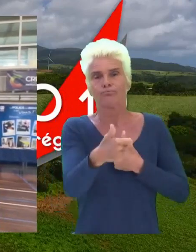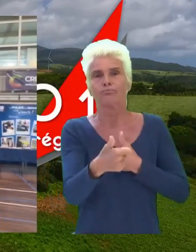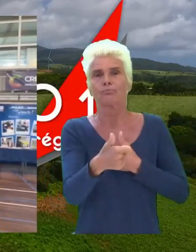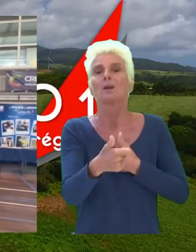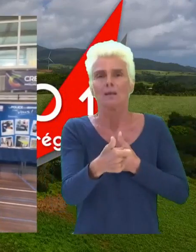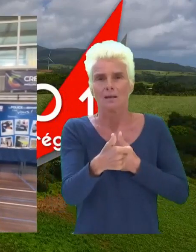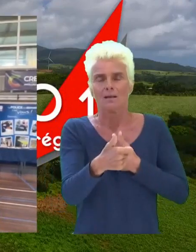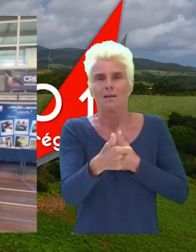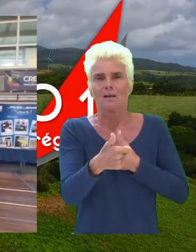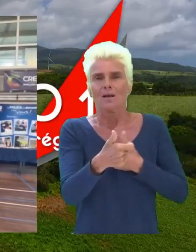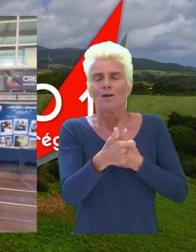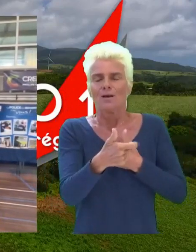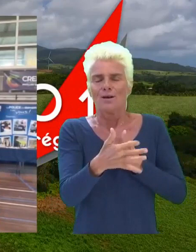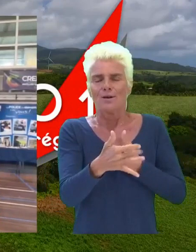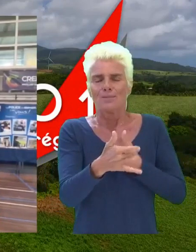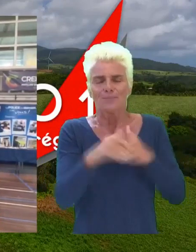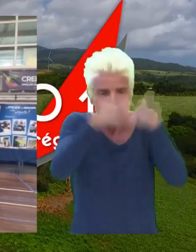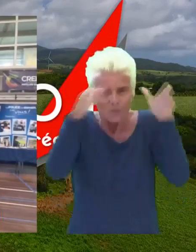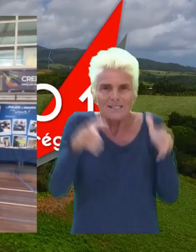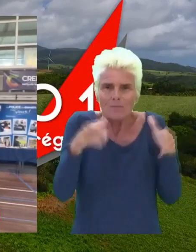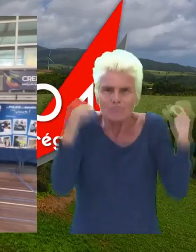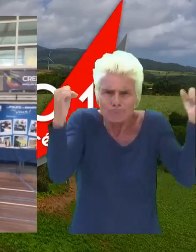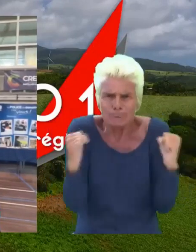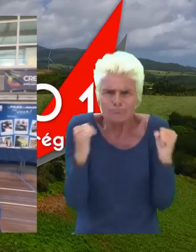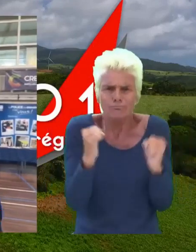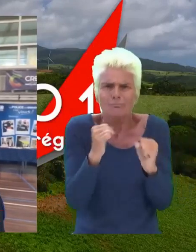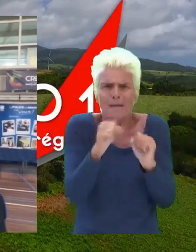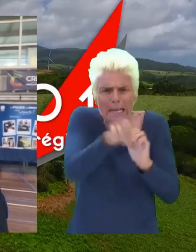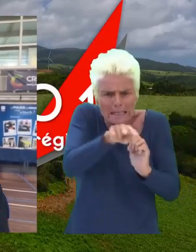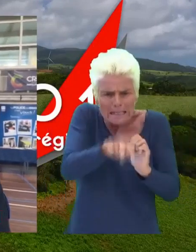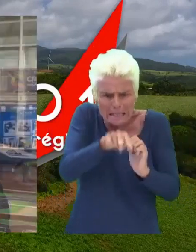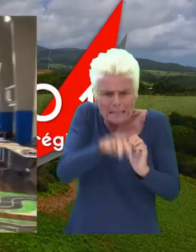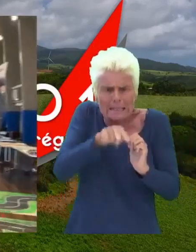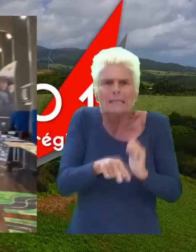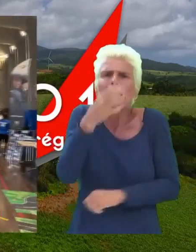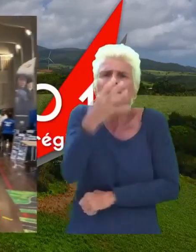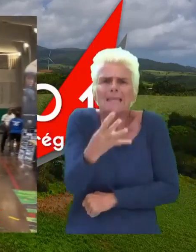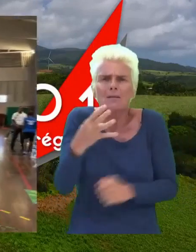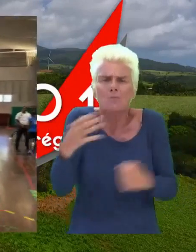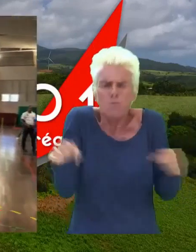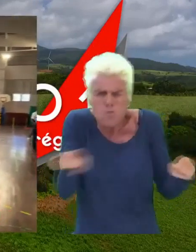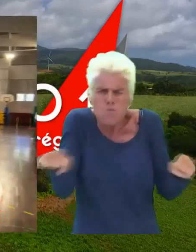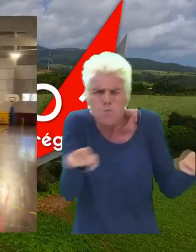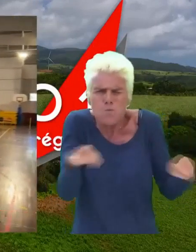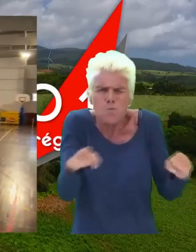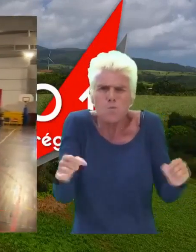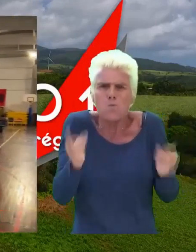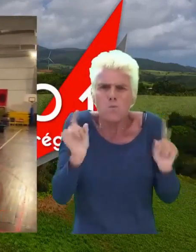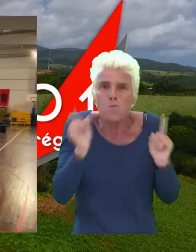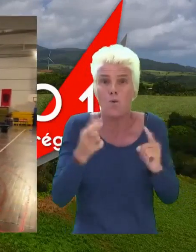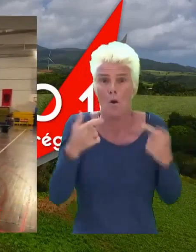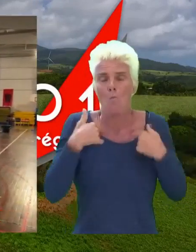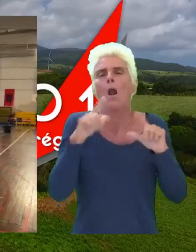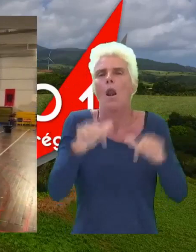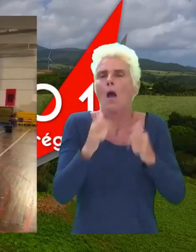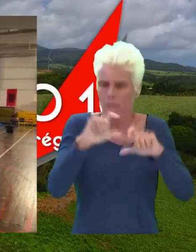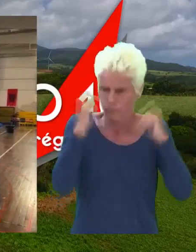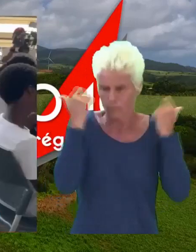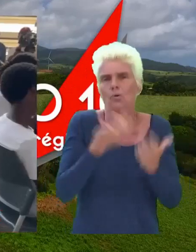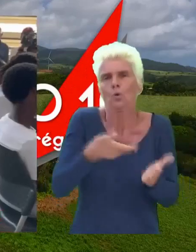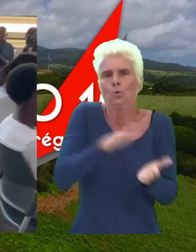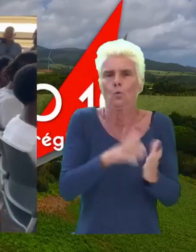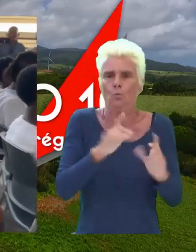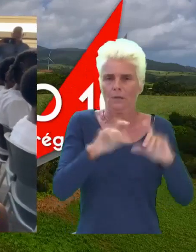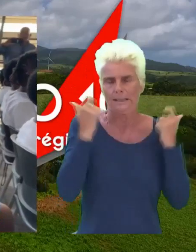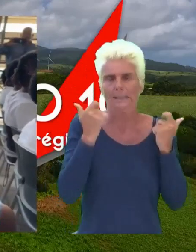aux Jeux Olympiques d'ivers je suis là à double titre en tant que évidemment représentante de la police nationale et en tant que ancienne